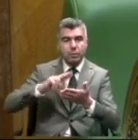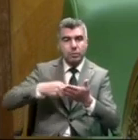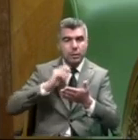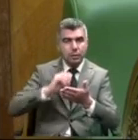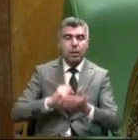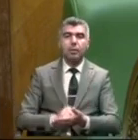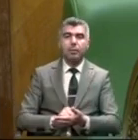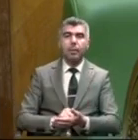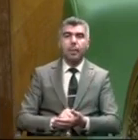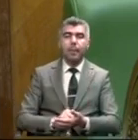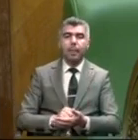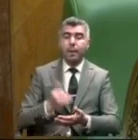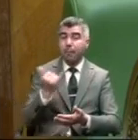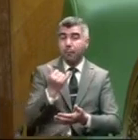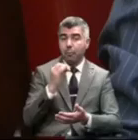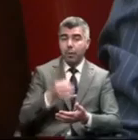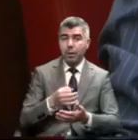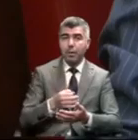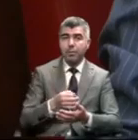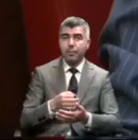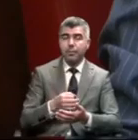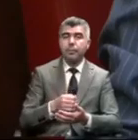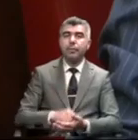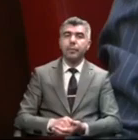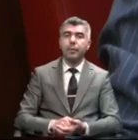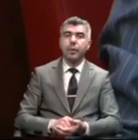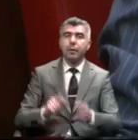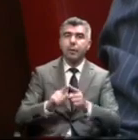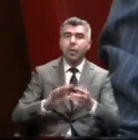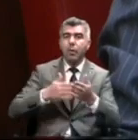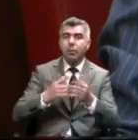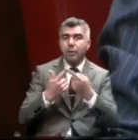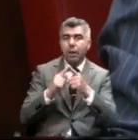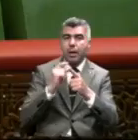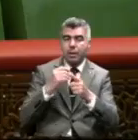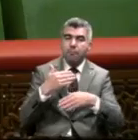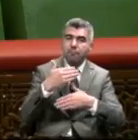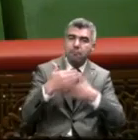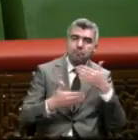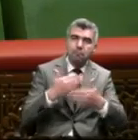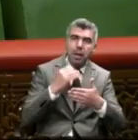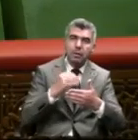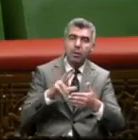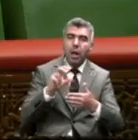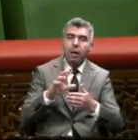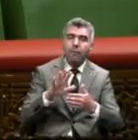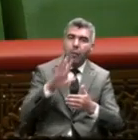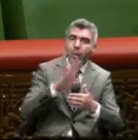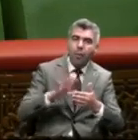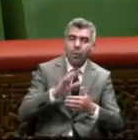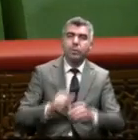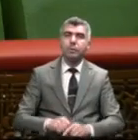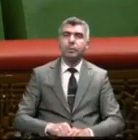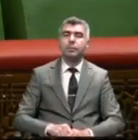لها ستكون لها لا محاله انعكاسات ايجابيه فيما بعد كما يعلم الجميع سيد الوزير